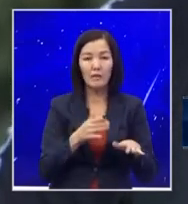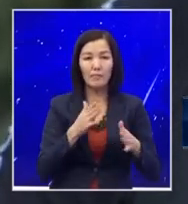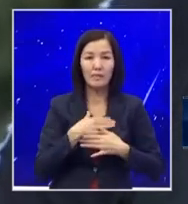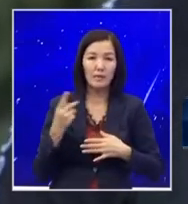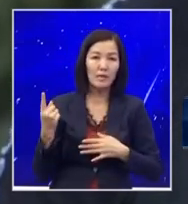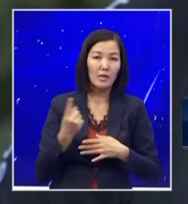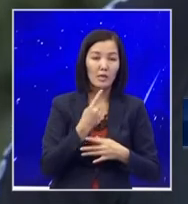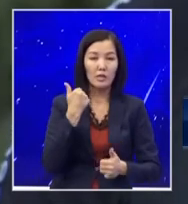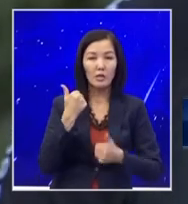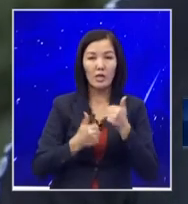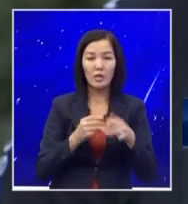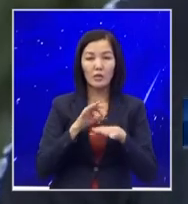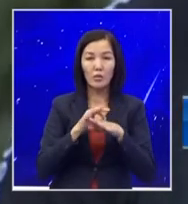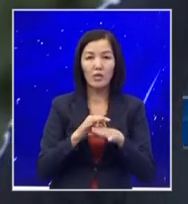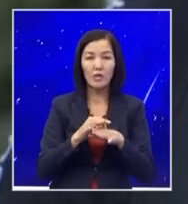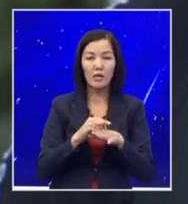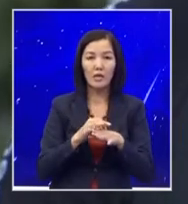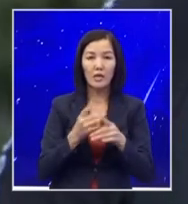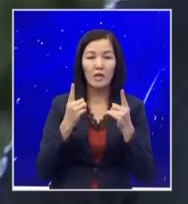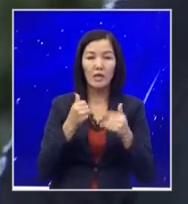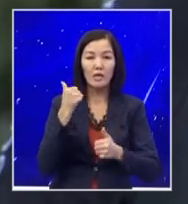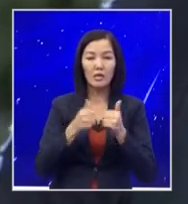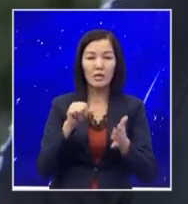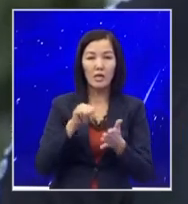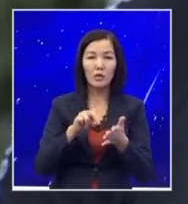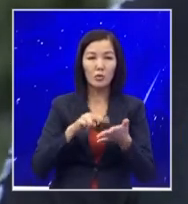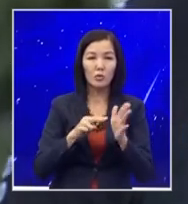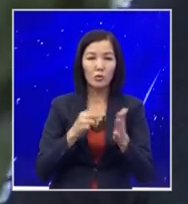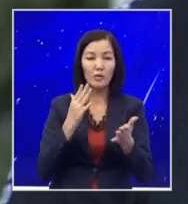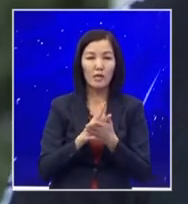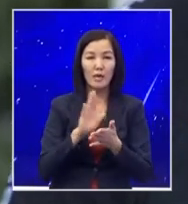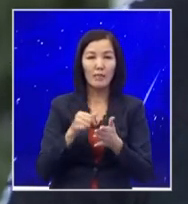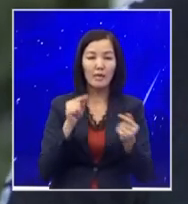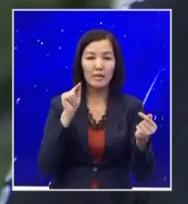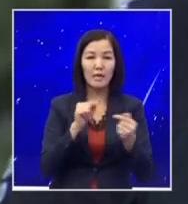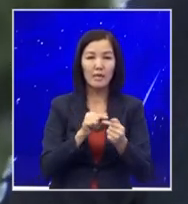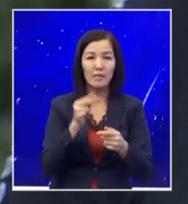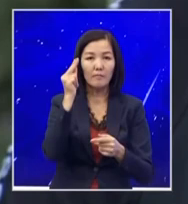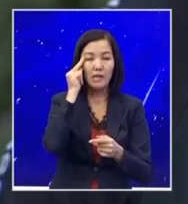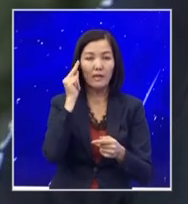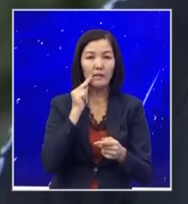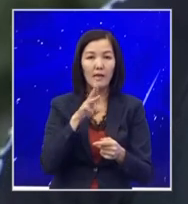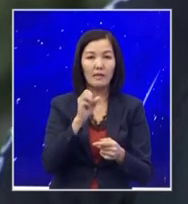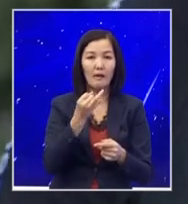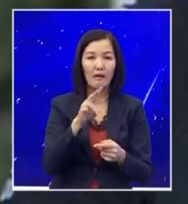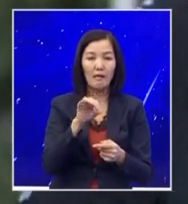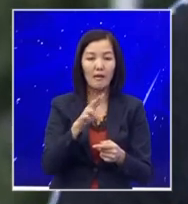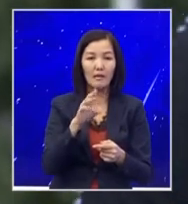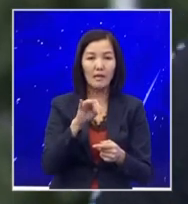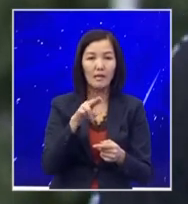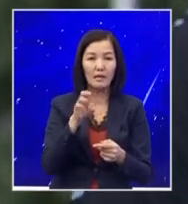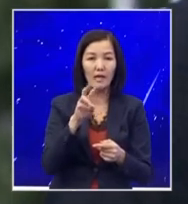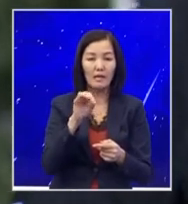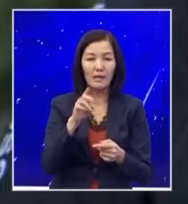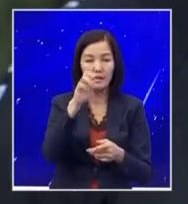біріншілік жалауын желбіретеді. Осы әрі жарыстарға қатысуды жоспарлап отырмыз. Басты қарсыластарымыз Қытай, Тайланд және индонезиялық спортшылар. Сонымен